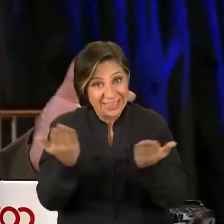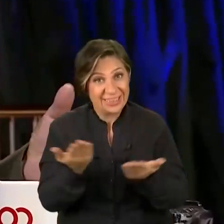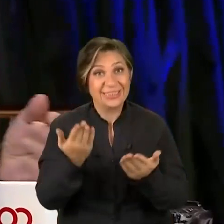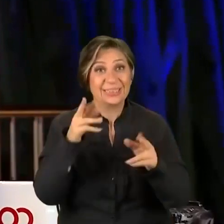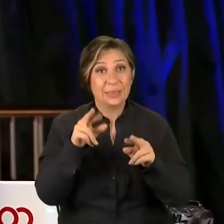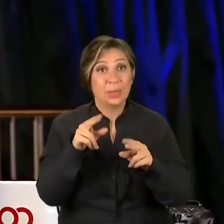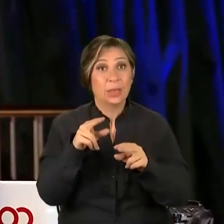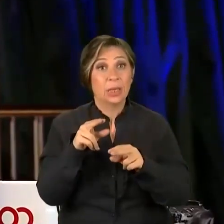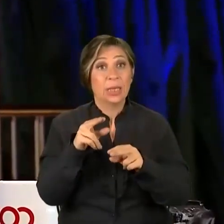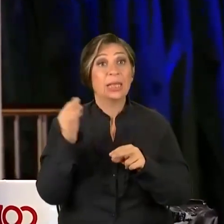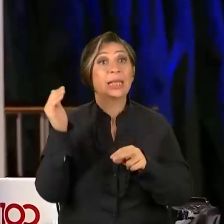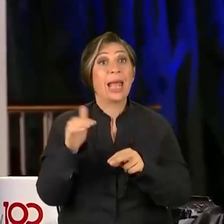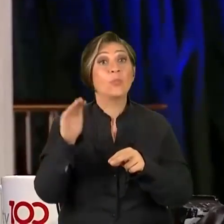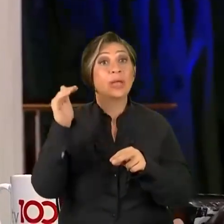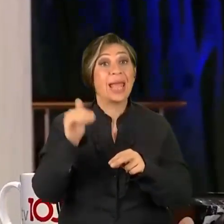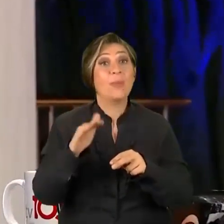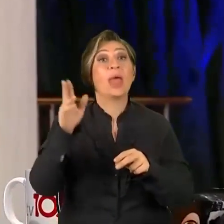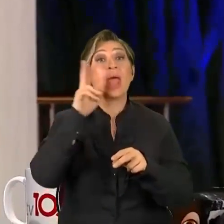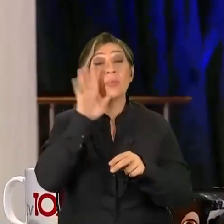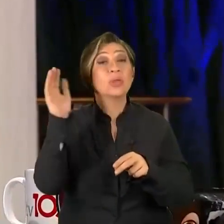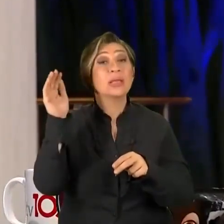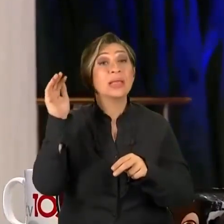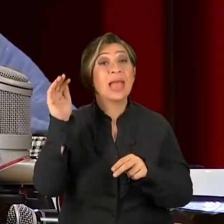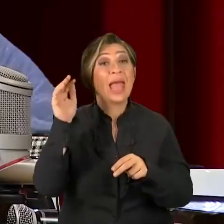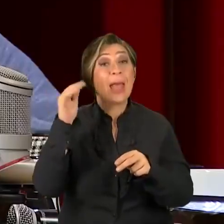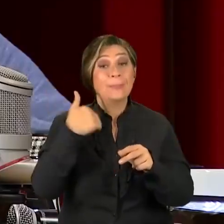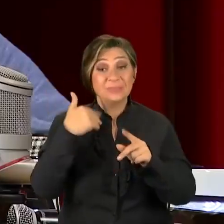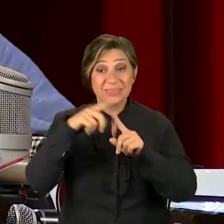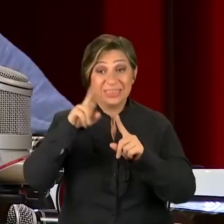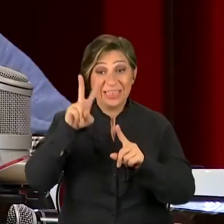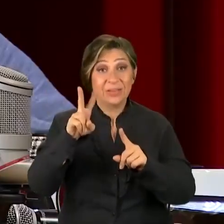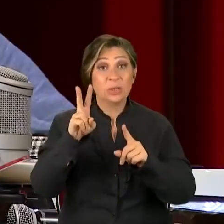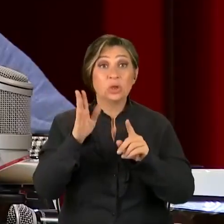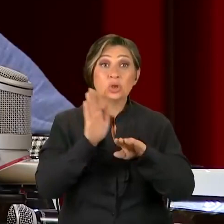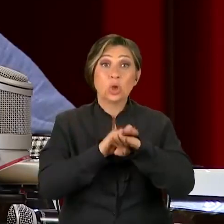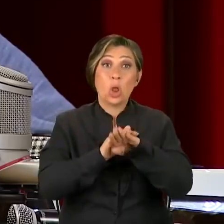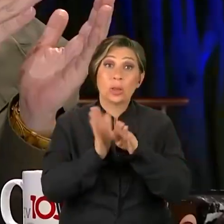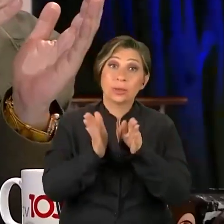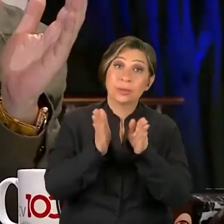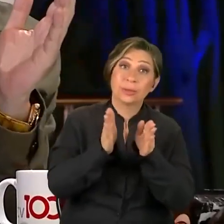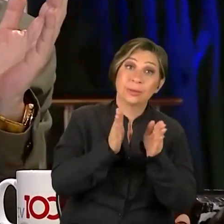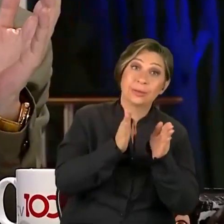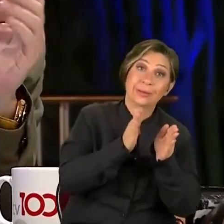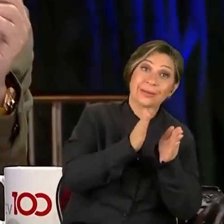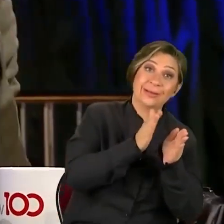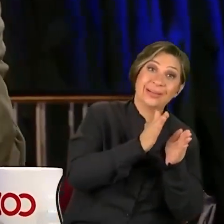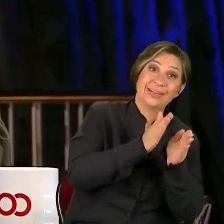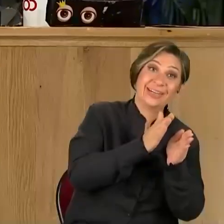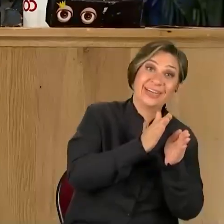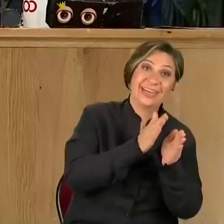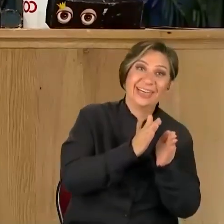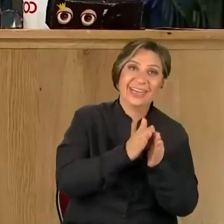güzel arayacağız bilmem ne falan filan gelmiyor gelmiyor ve gelmiyor Bizim kanal sola yapmaya başladı mı